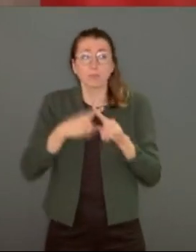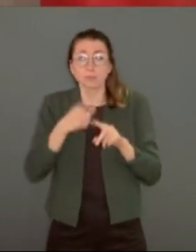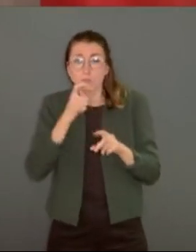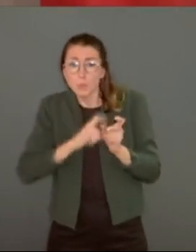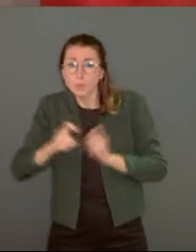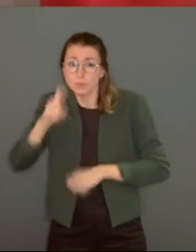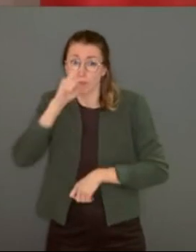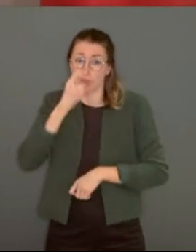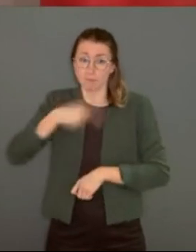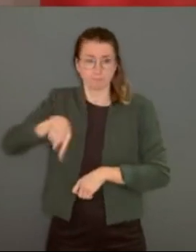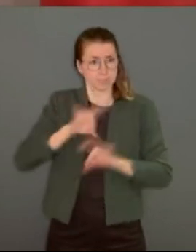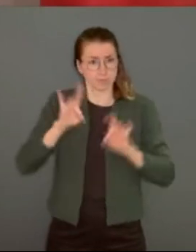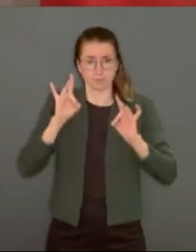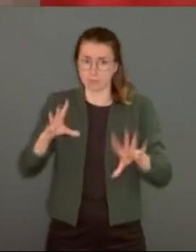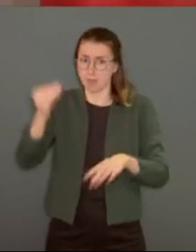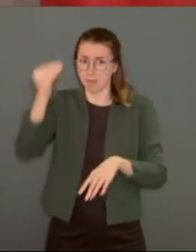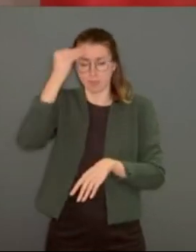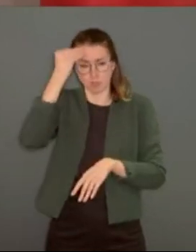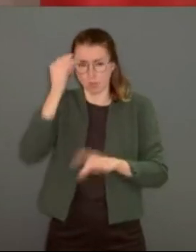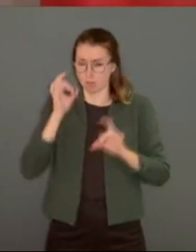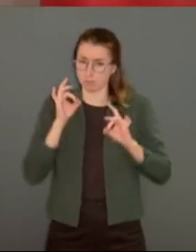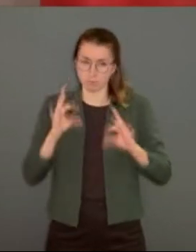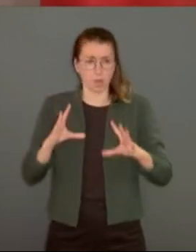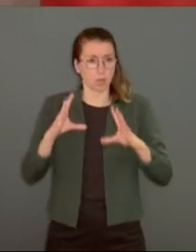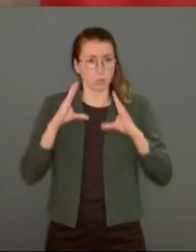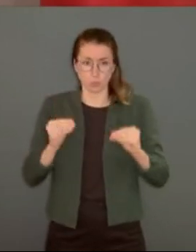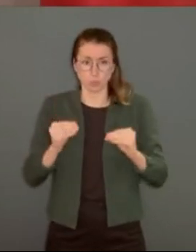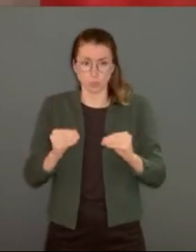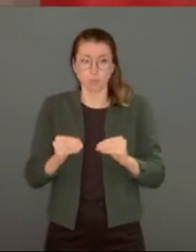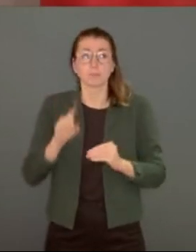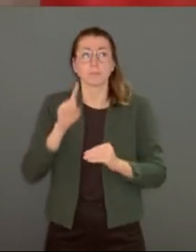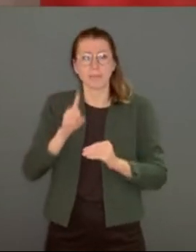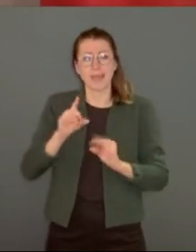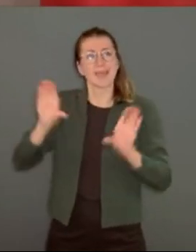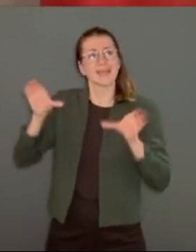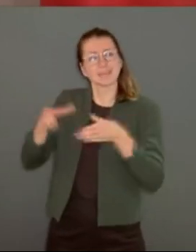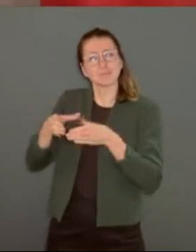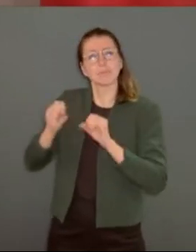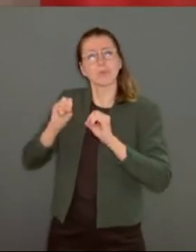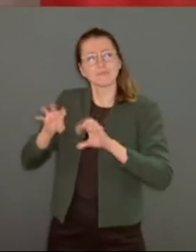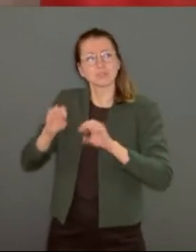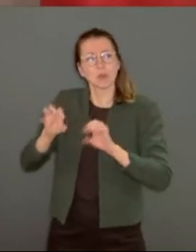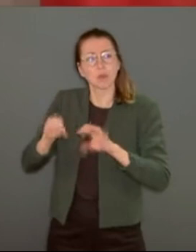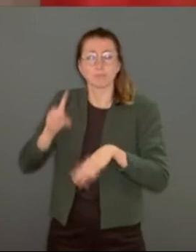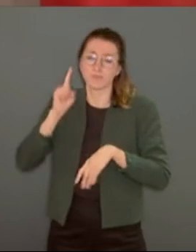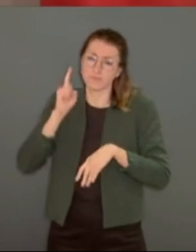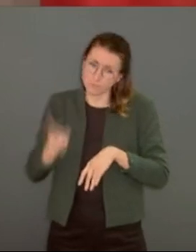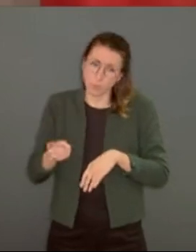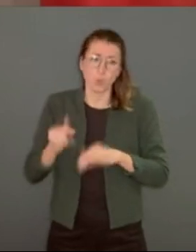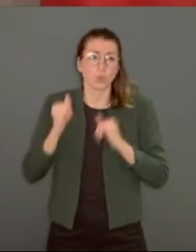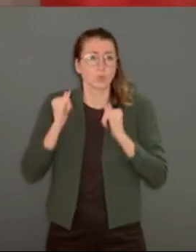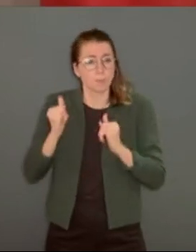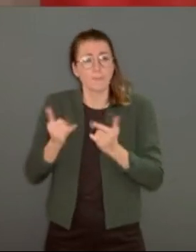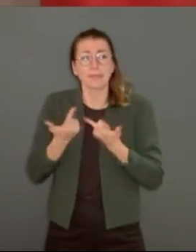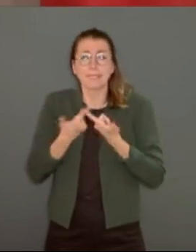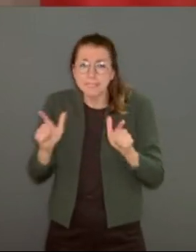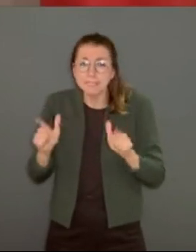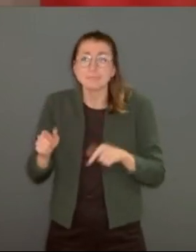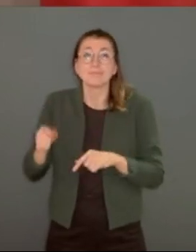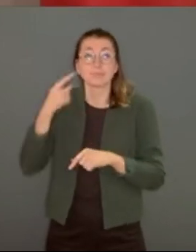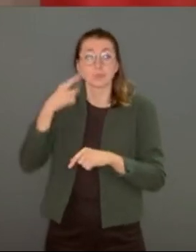pas cours, mais ça veut dire que les professeurs devront être présents ou disponibles pour assurer les